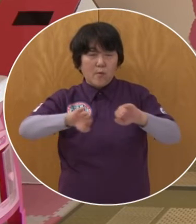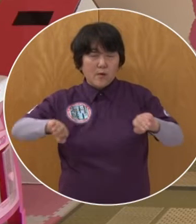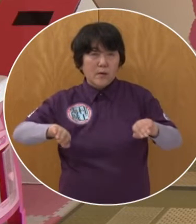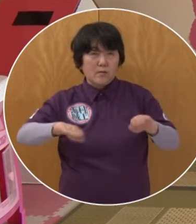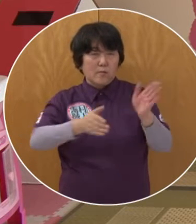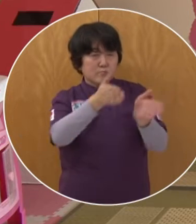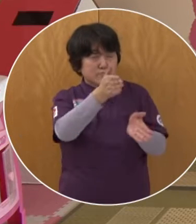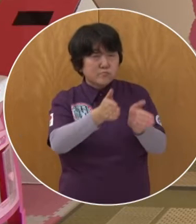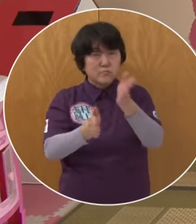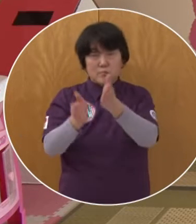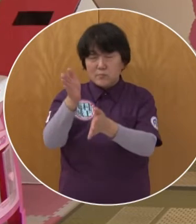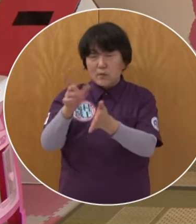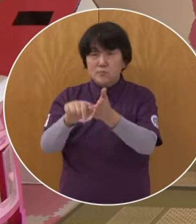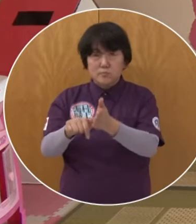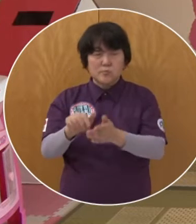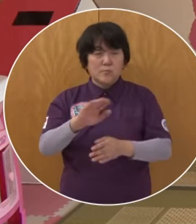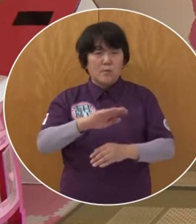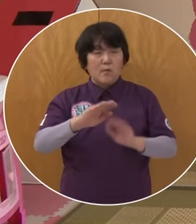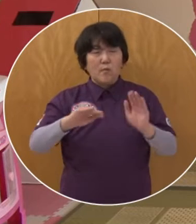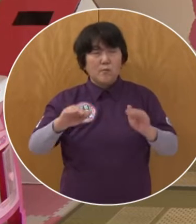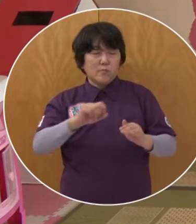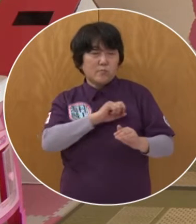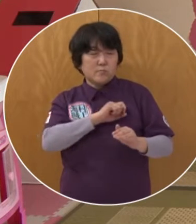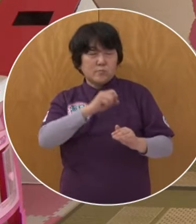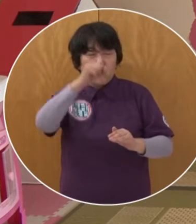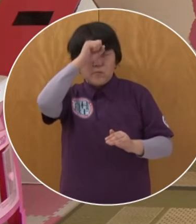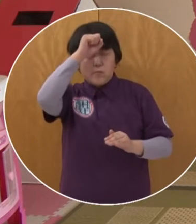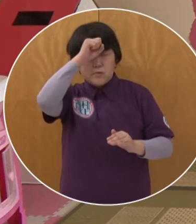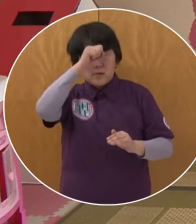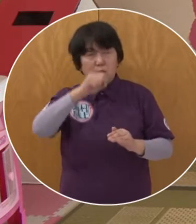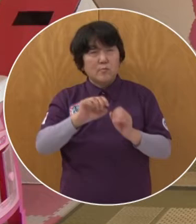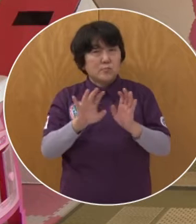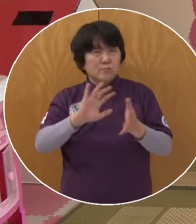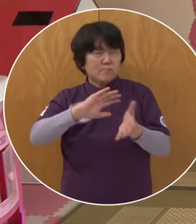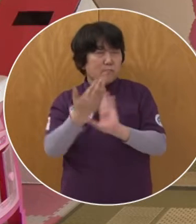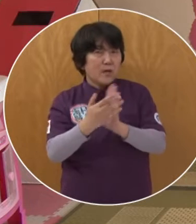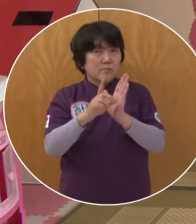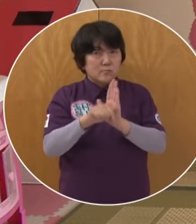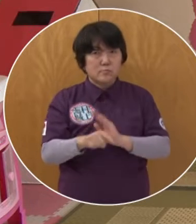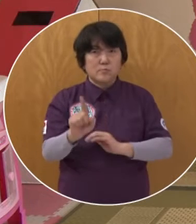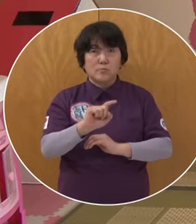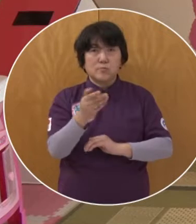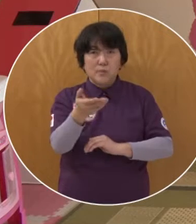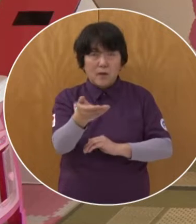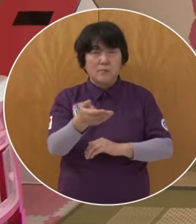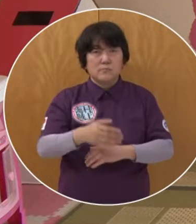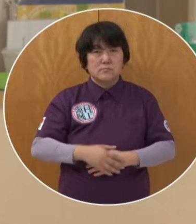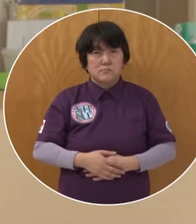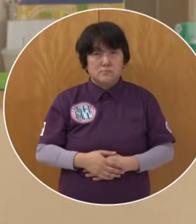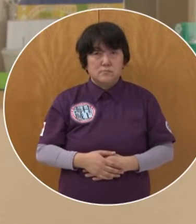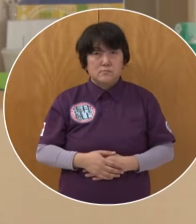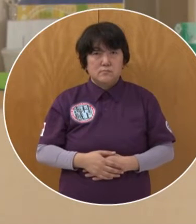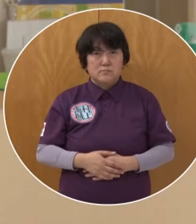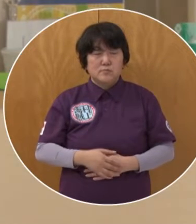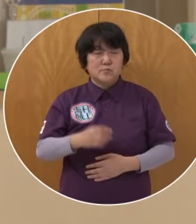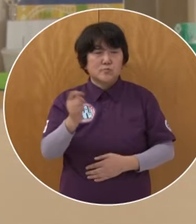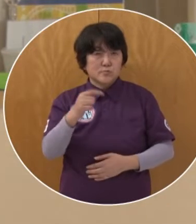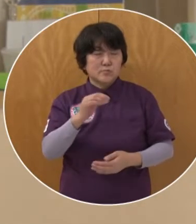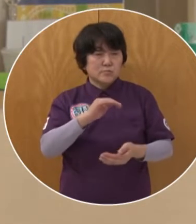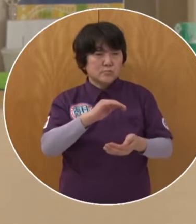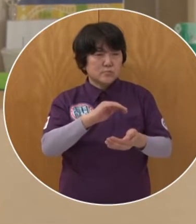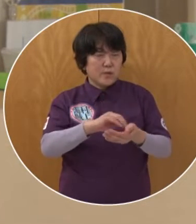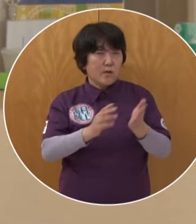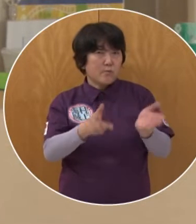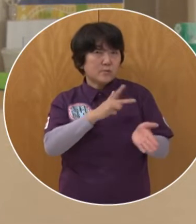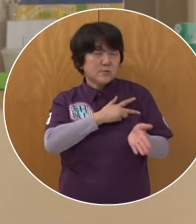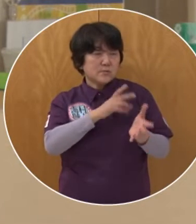し万が一の場合、子どもの病態が急変した時はどういった対応を取られているんでしょうか？ すぐに看護師に連